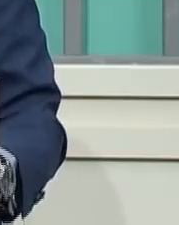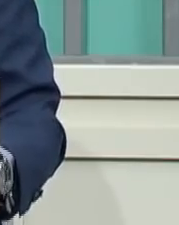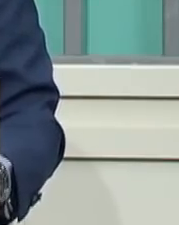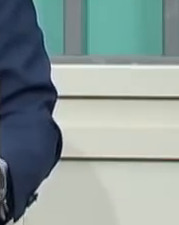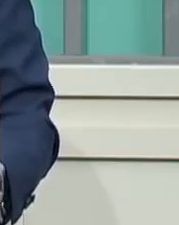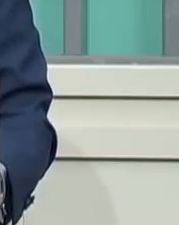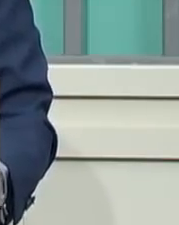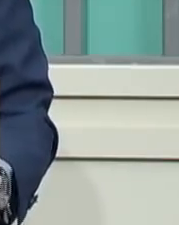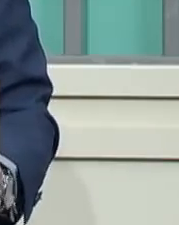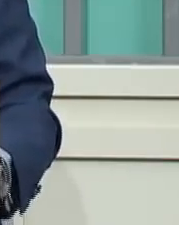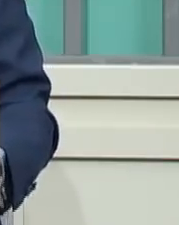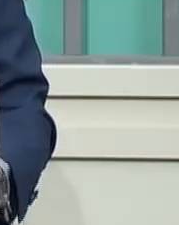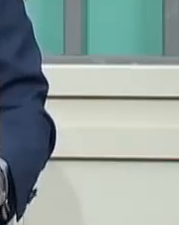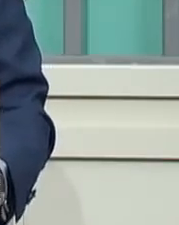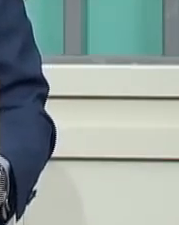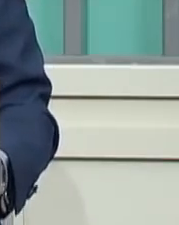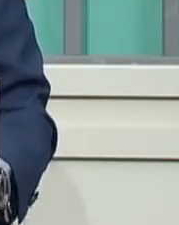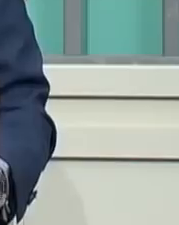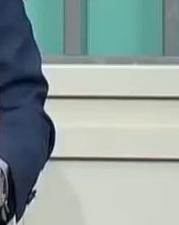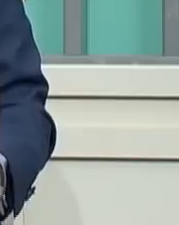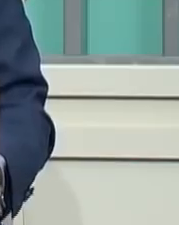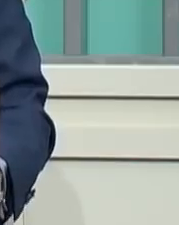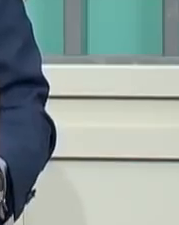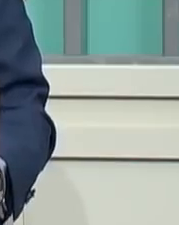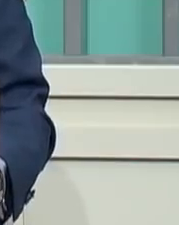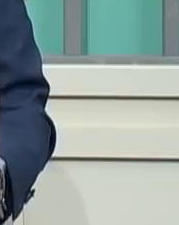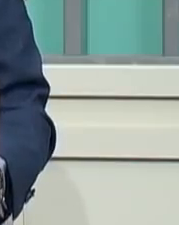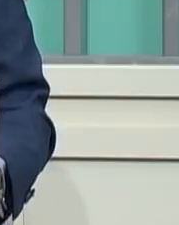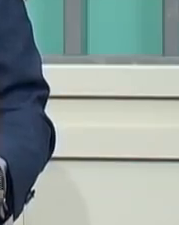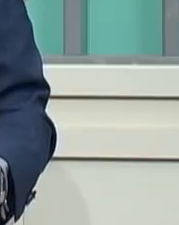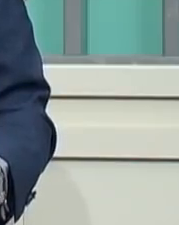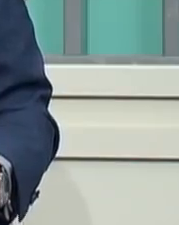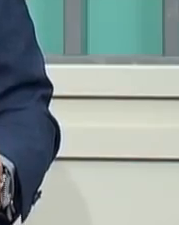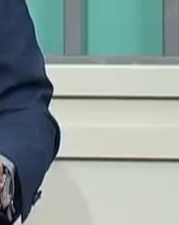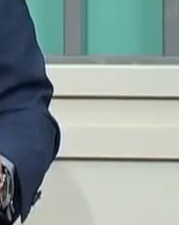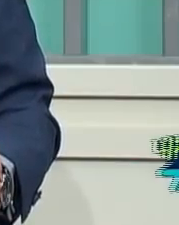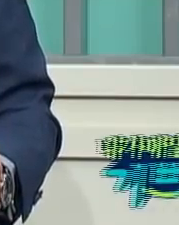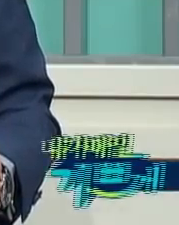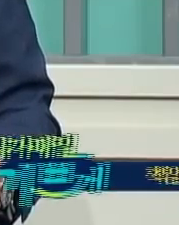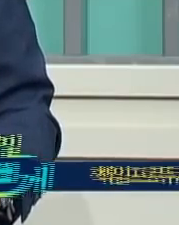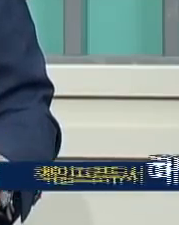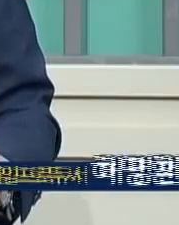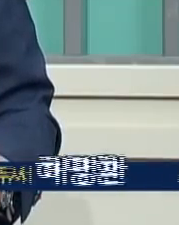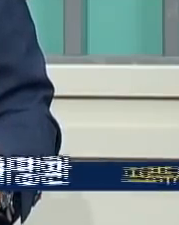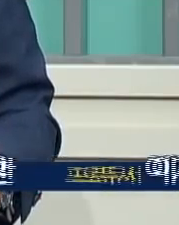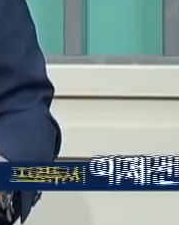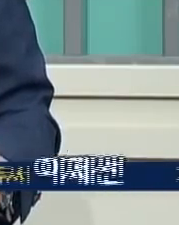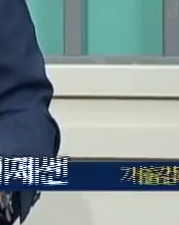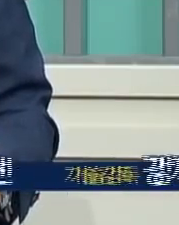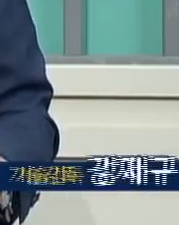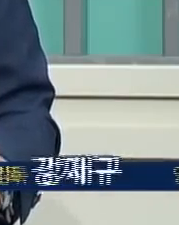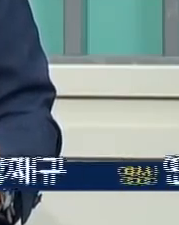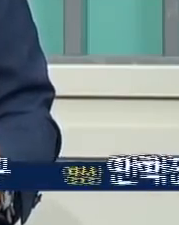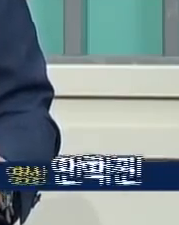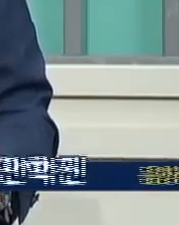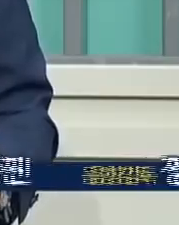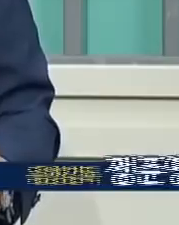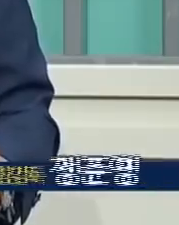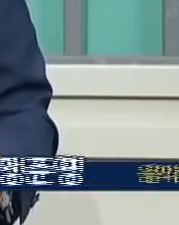세계 모든 복음화를 어떻게든 한번 무너뜨려보고자 코로나19를 가지고 이렇게